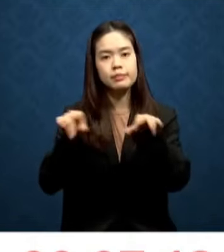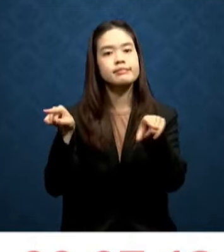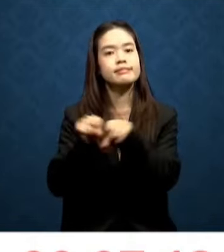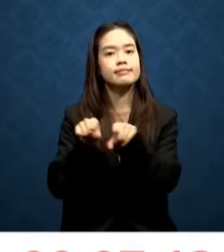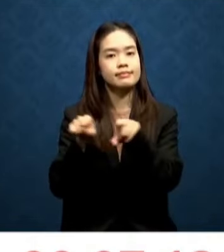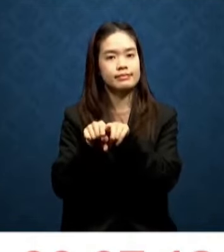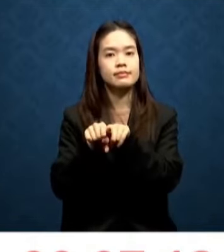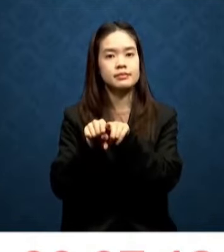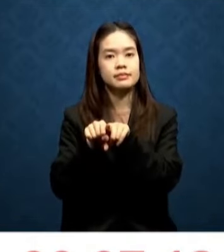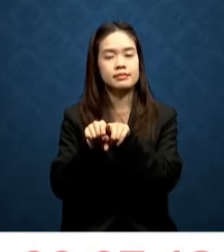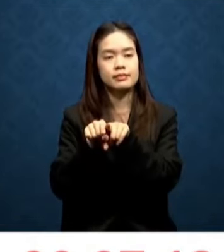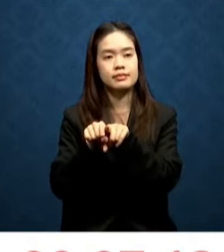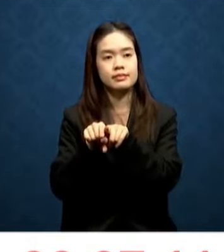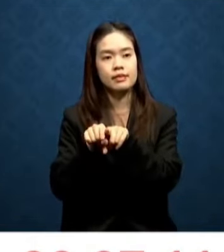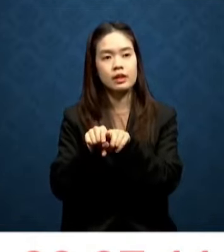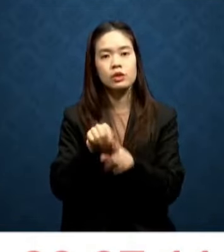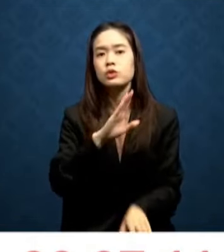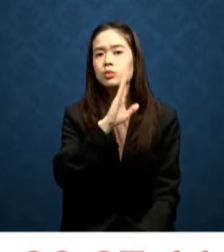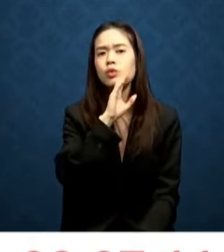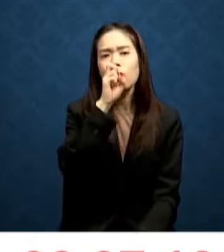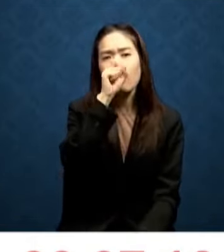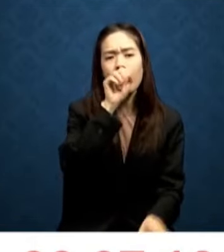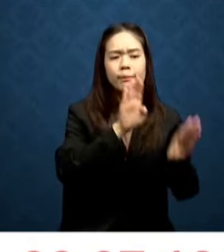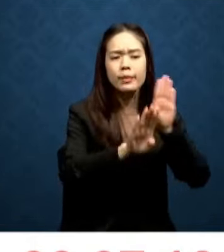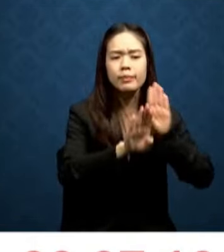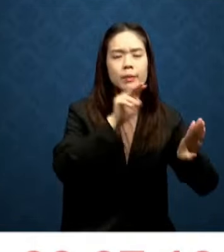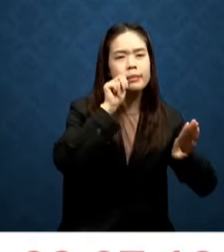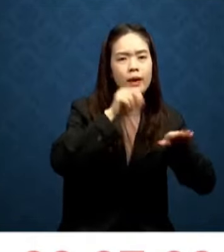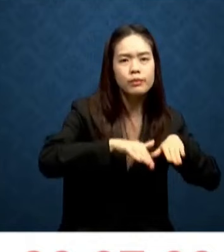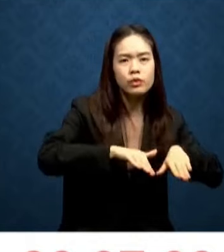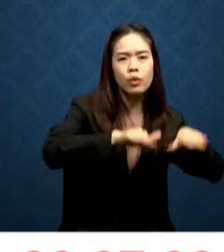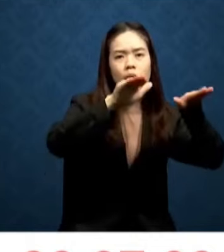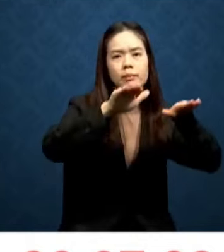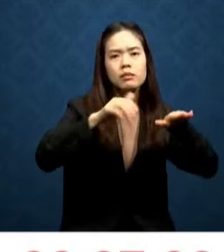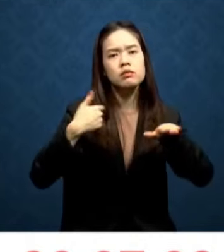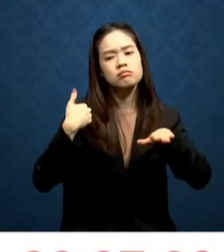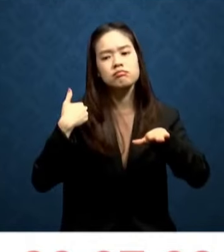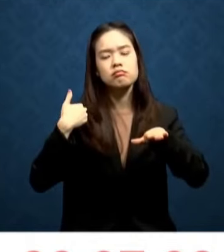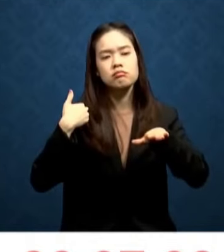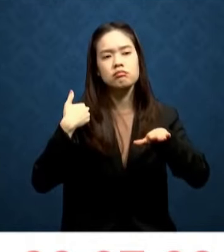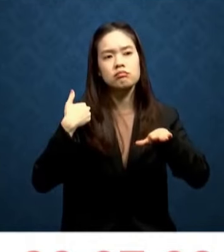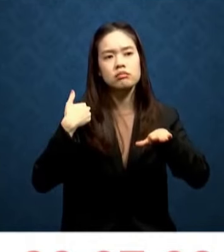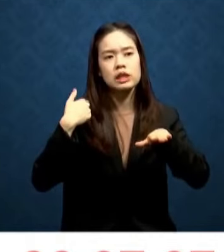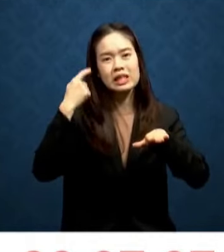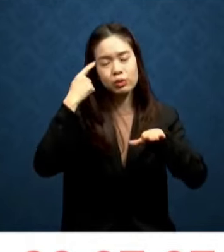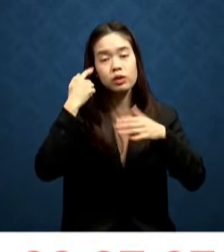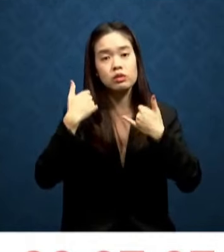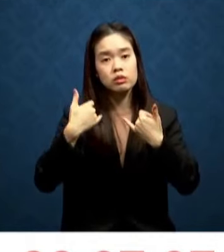แล้วจะไปเปรียบกับน้ำท่วมเนี่ยไอ้ประเด็นนี้ก็เป็นอีกประเด็นหนึ่งที่ถือว่า